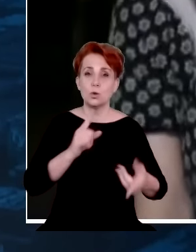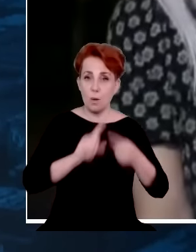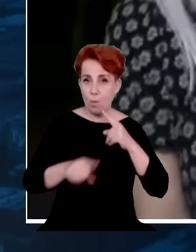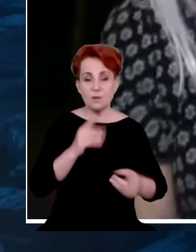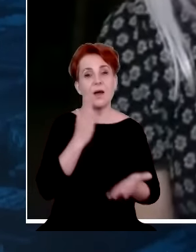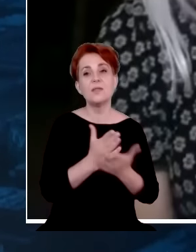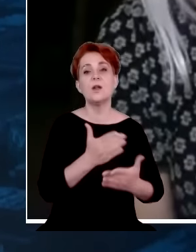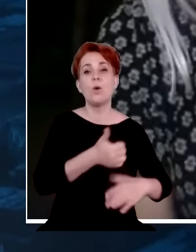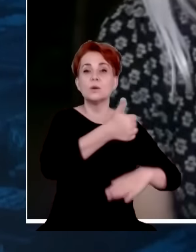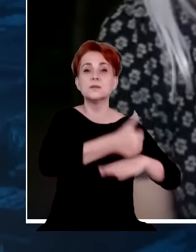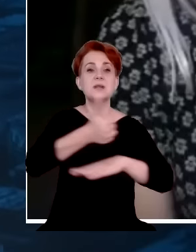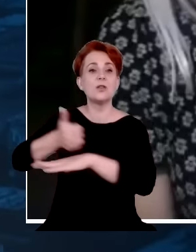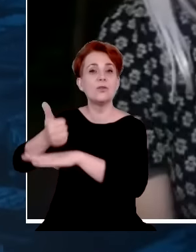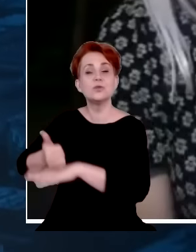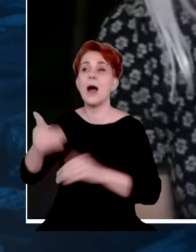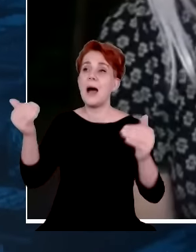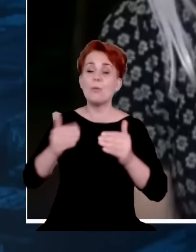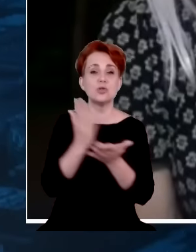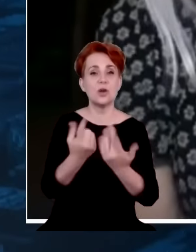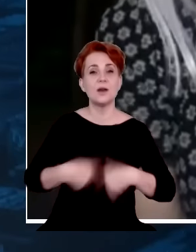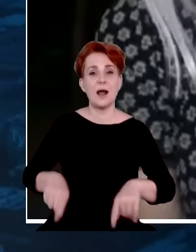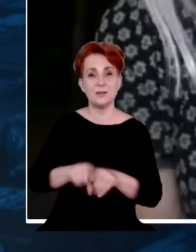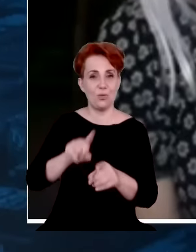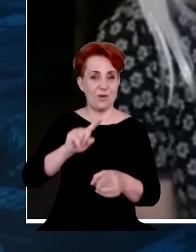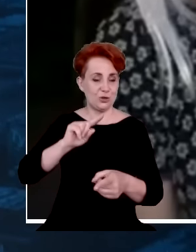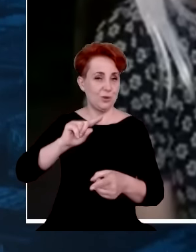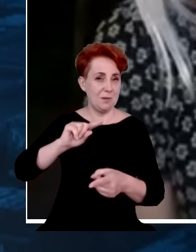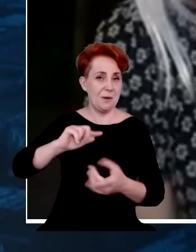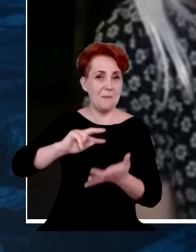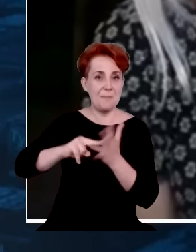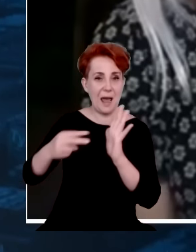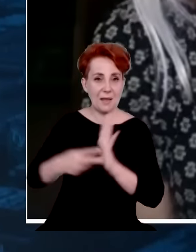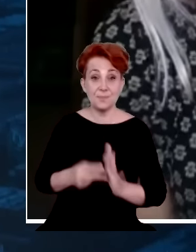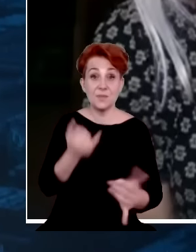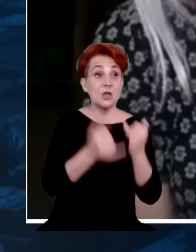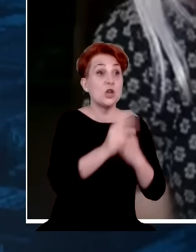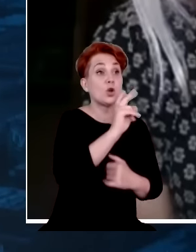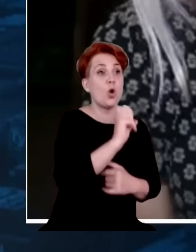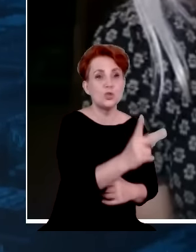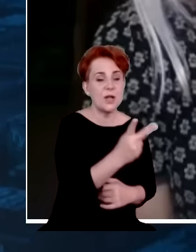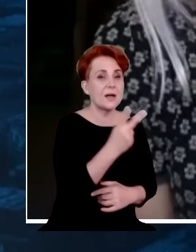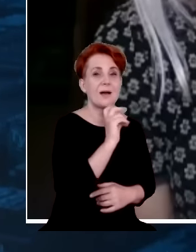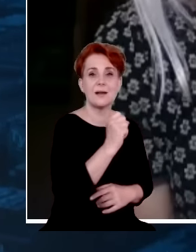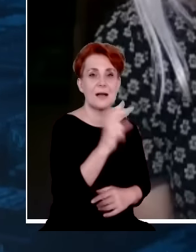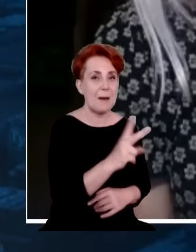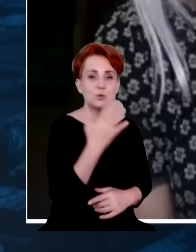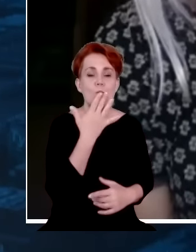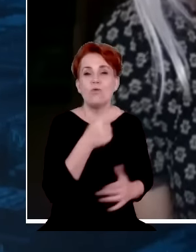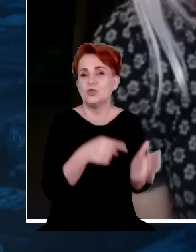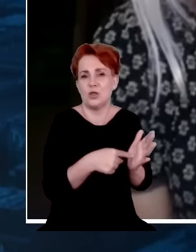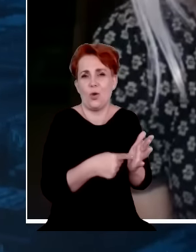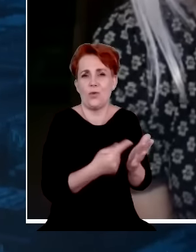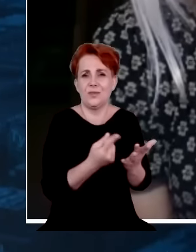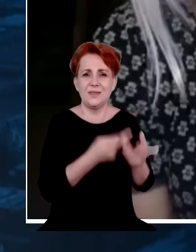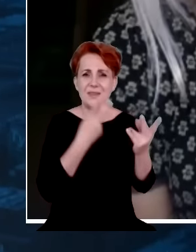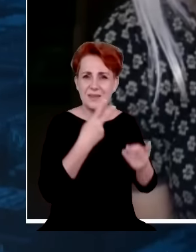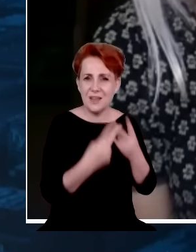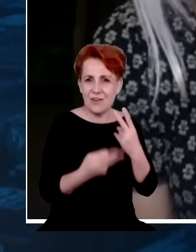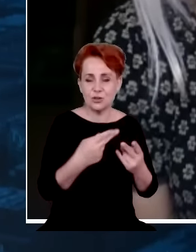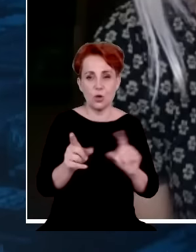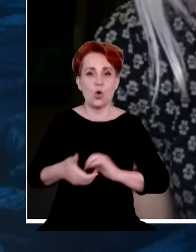czy żeby realizować program ale skoro Koś Kamysz mówi w ten sposób że jest nieważna koalicja no to też musi się liczyć z